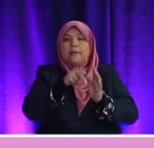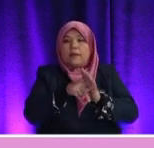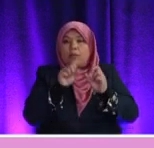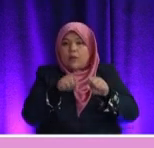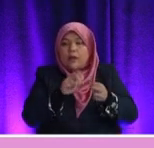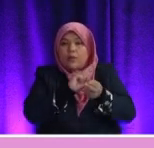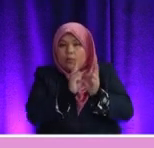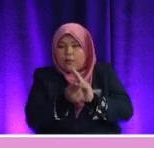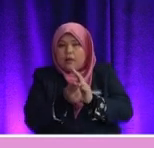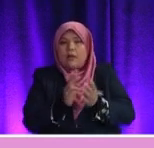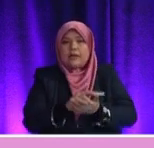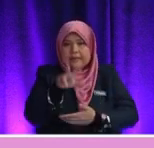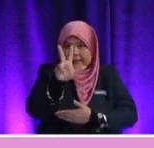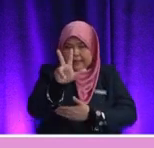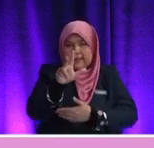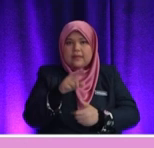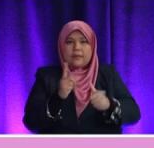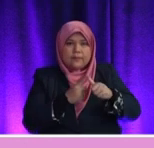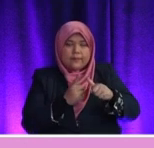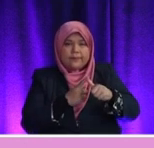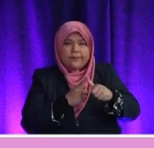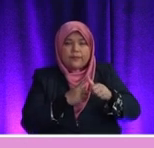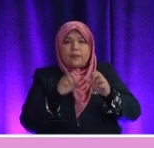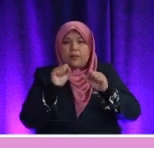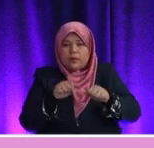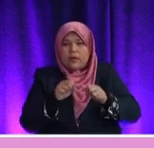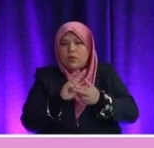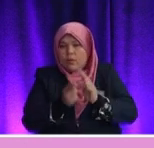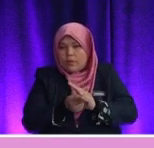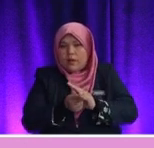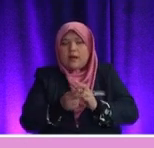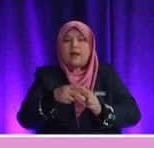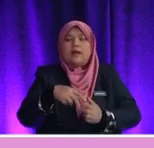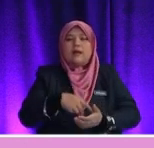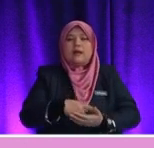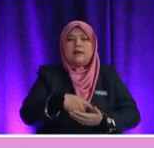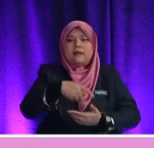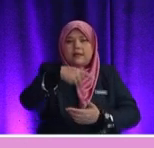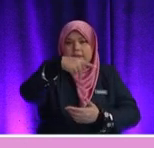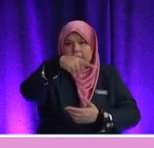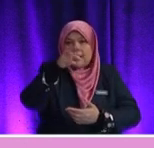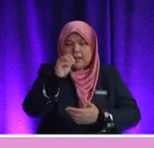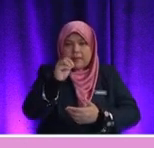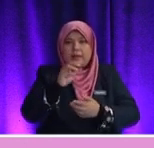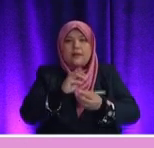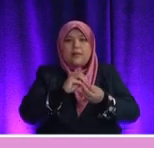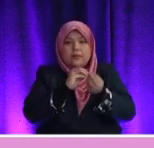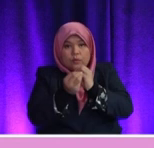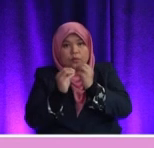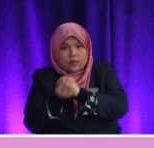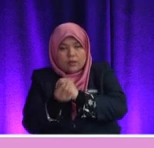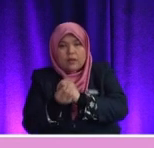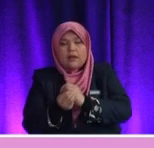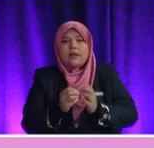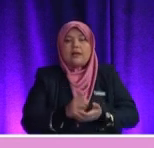ubah kita ada tiga pemilik ubah yang pertama adalah tombolnya ubah dimanipulasi dia itu jenis sebatian yang